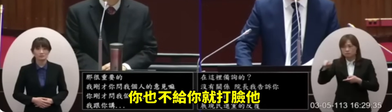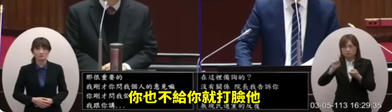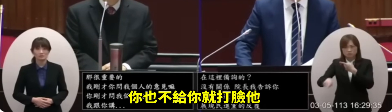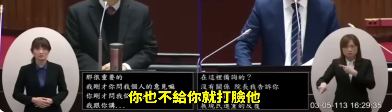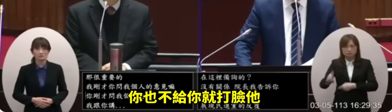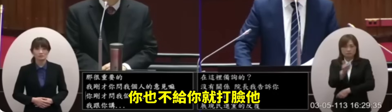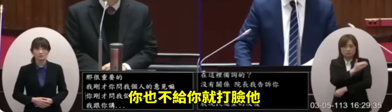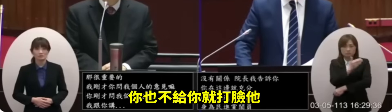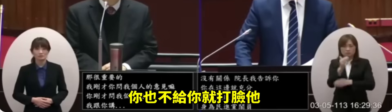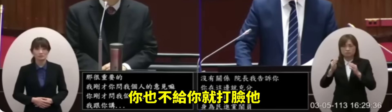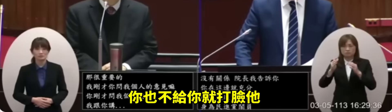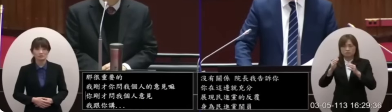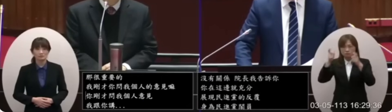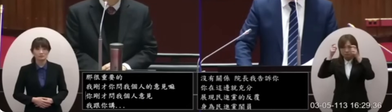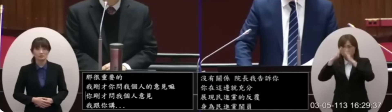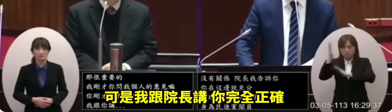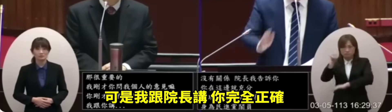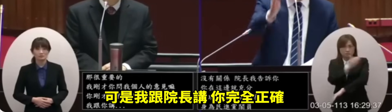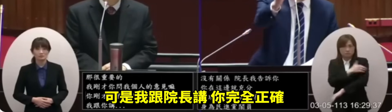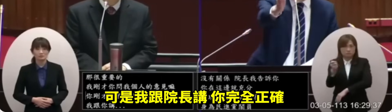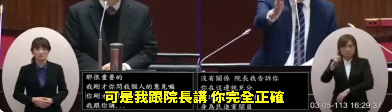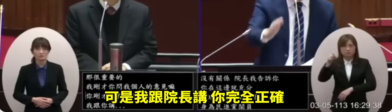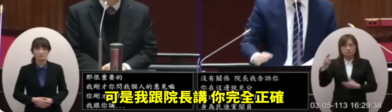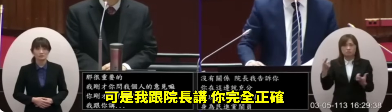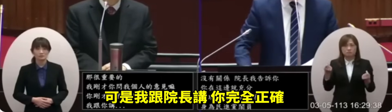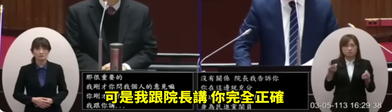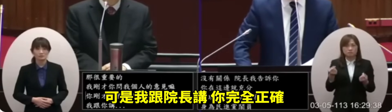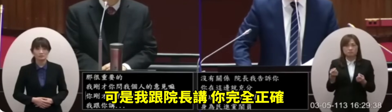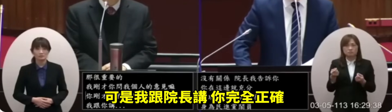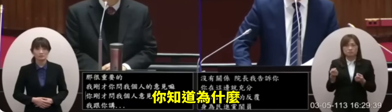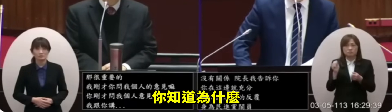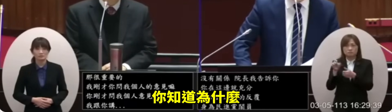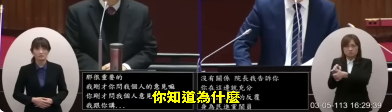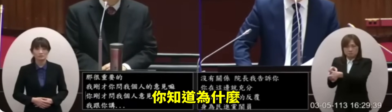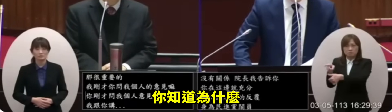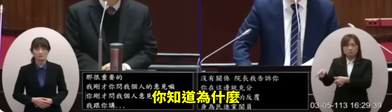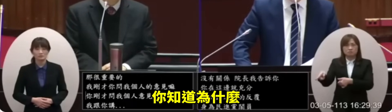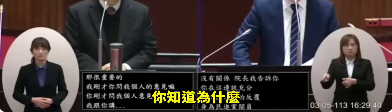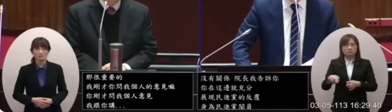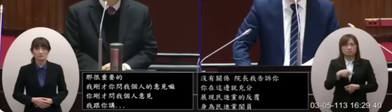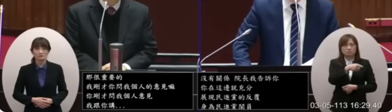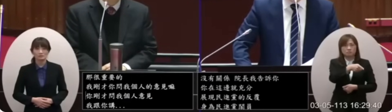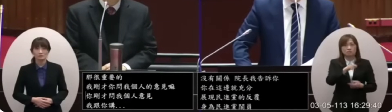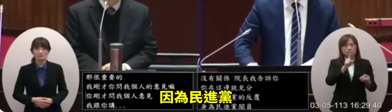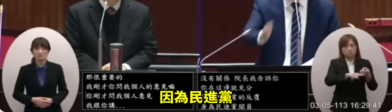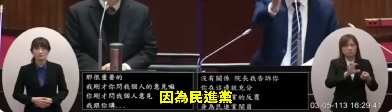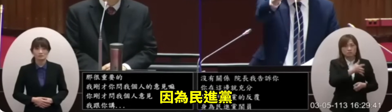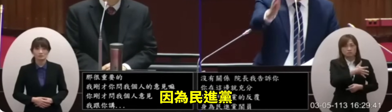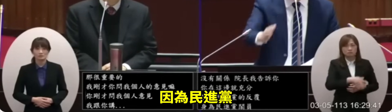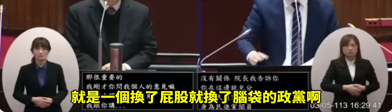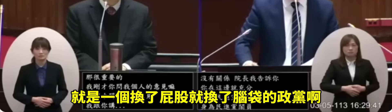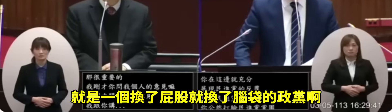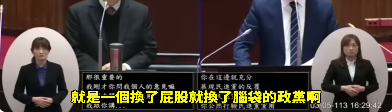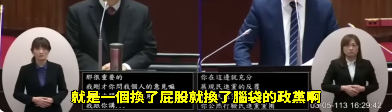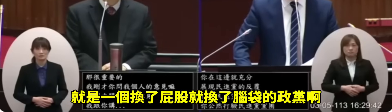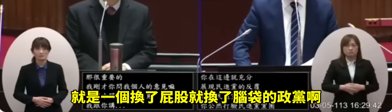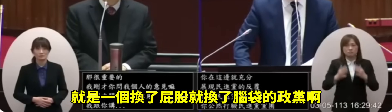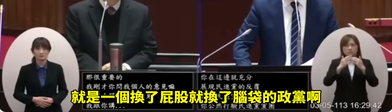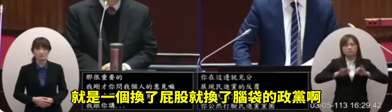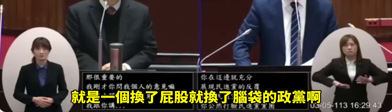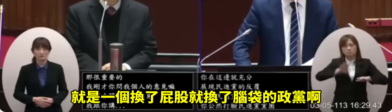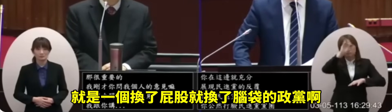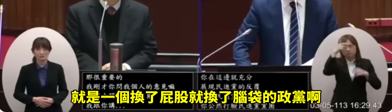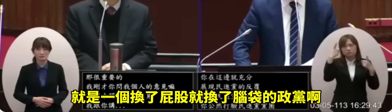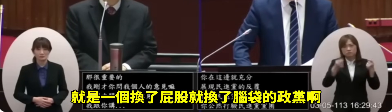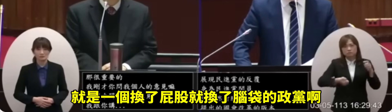不给，你就打脸他。可是我跟院长讲，你完全正确，你知道为什么？因为民进党就是一个换了屁股